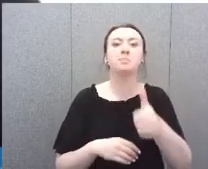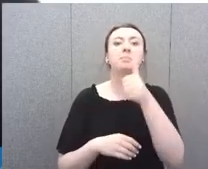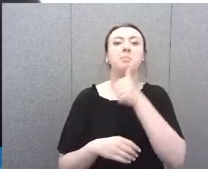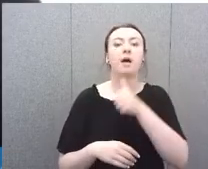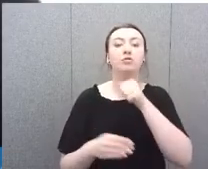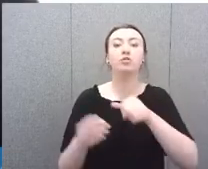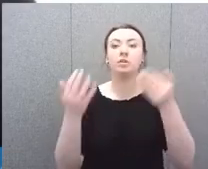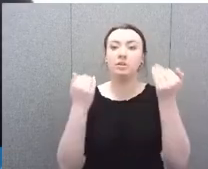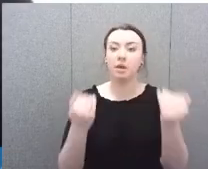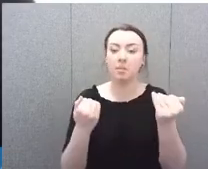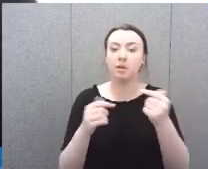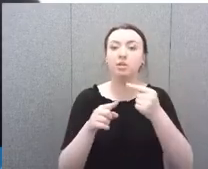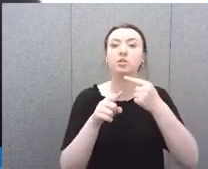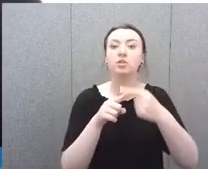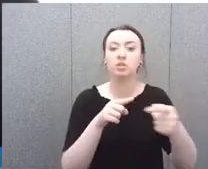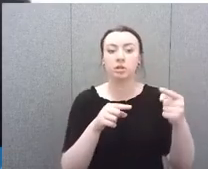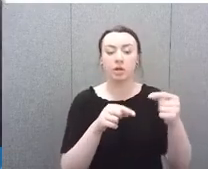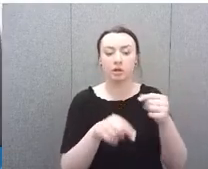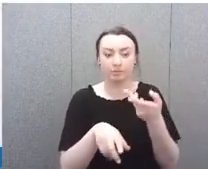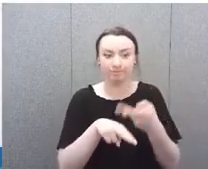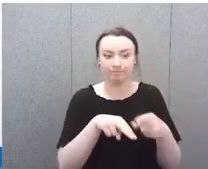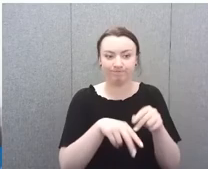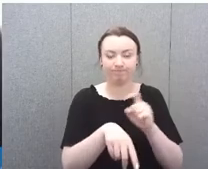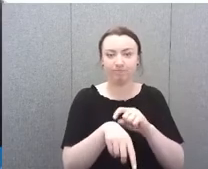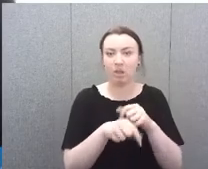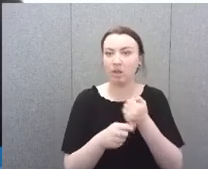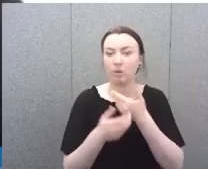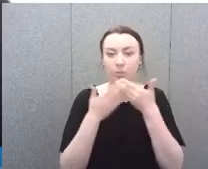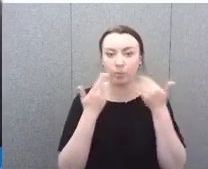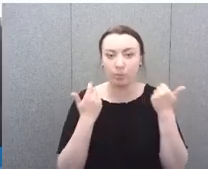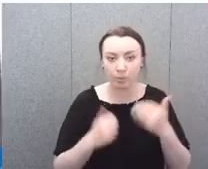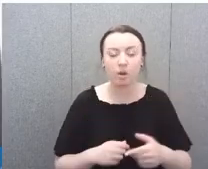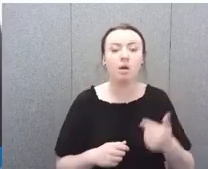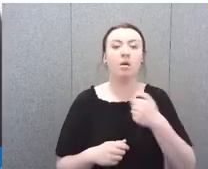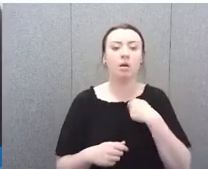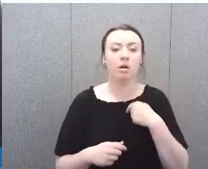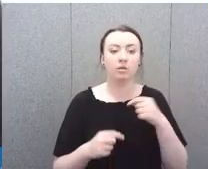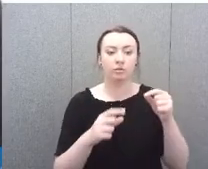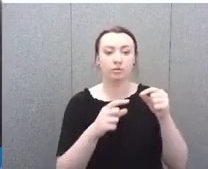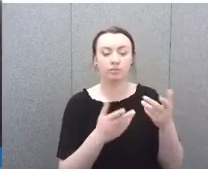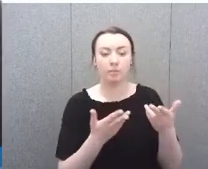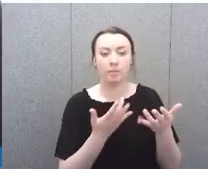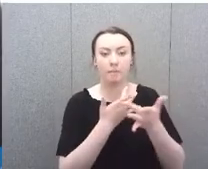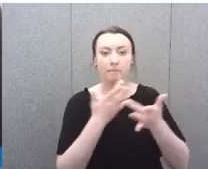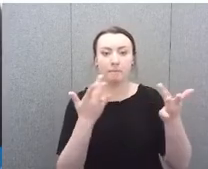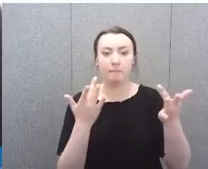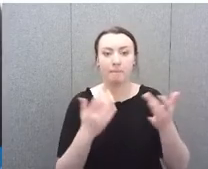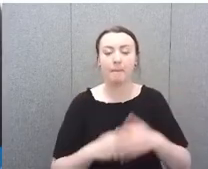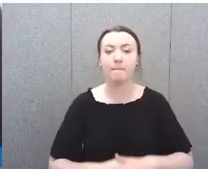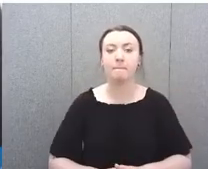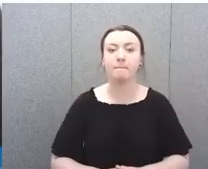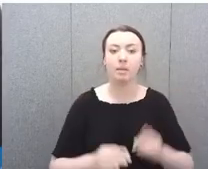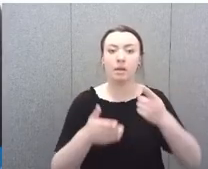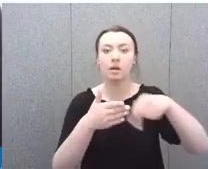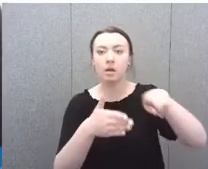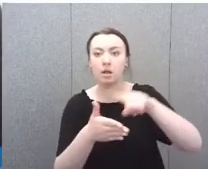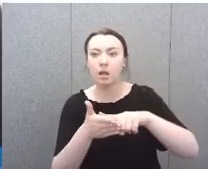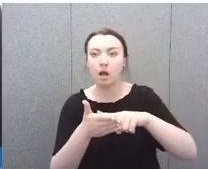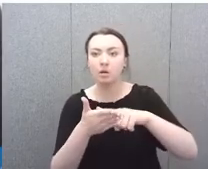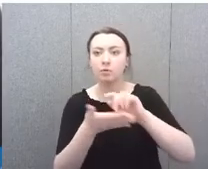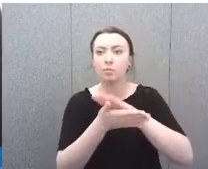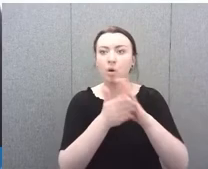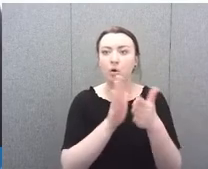контексте, это будущее никогда и не настанет. А поскольку время нас поджимает, я незамедлительно хочу